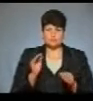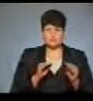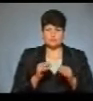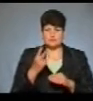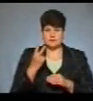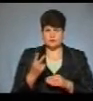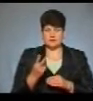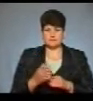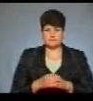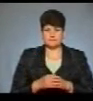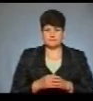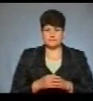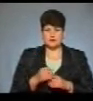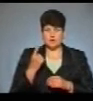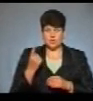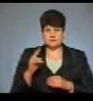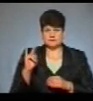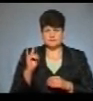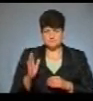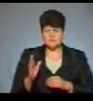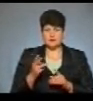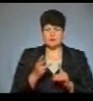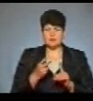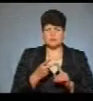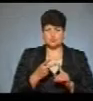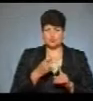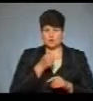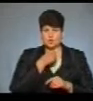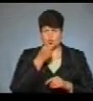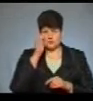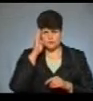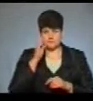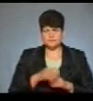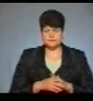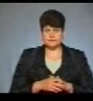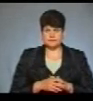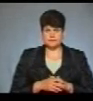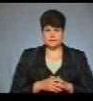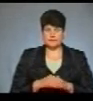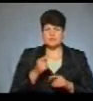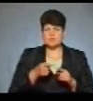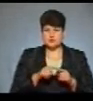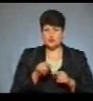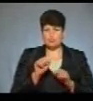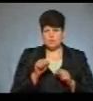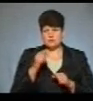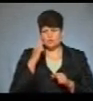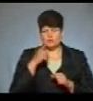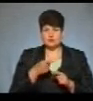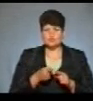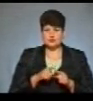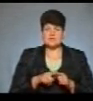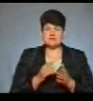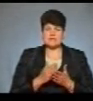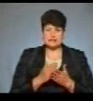два останки. Один підліток, а другий дорослий чоловік. З того можна припустити, що це якраз є